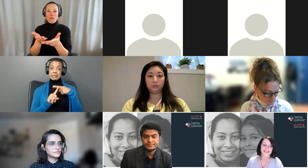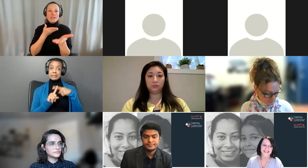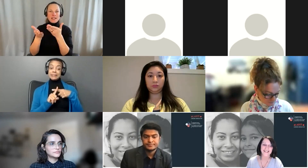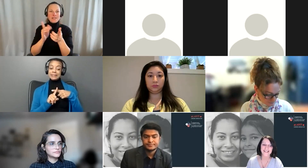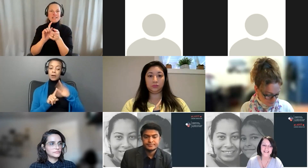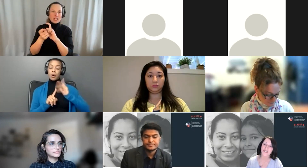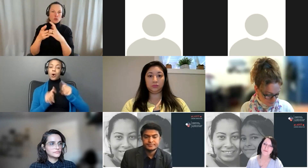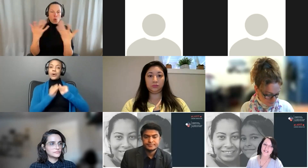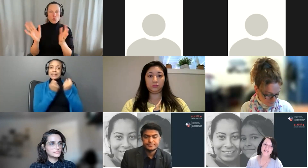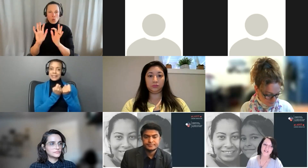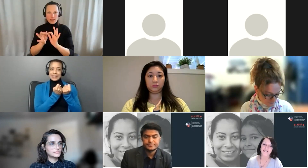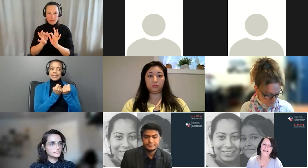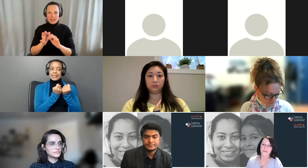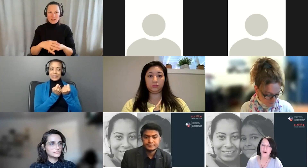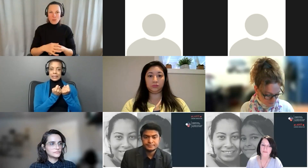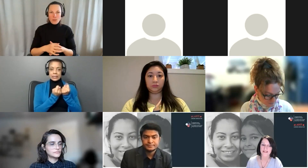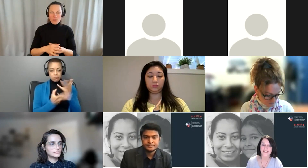Maintenant,